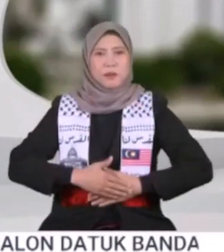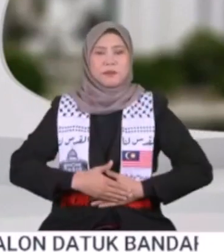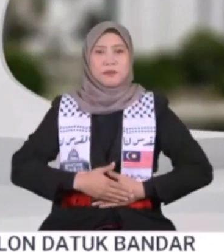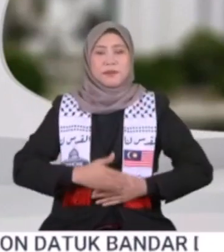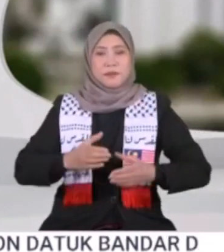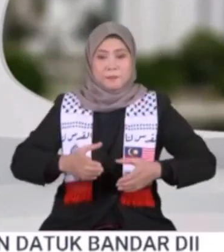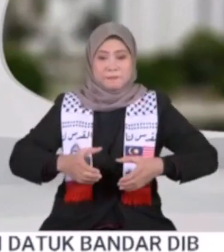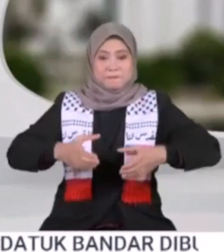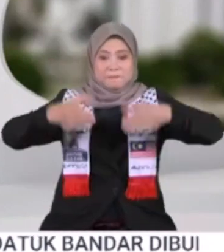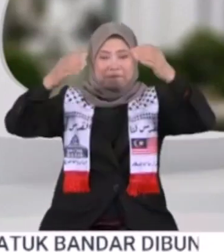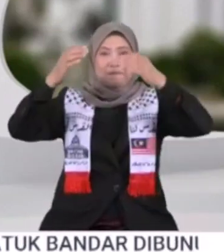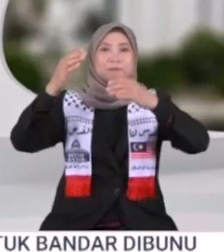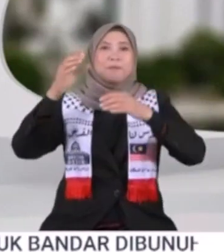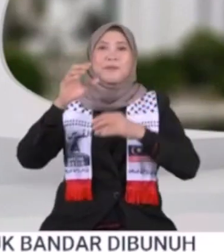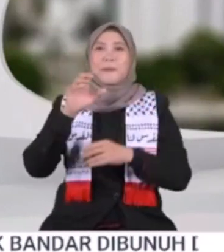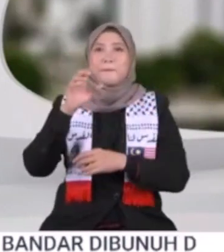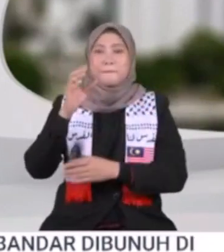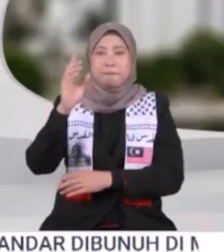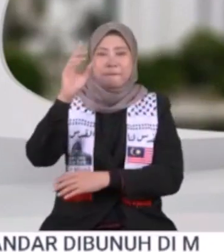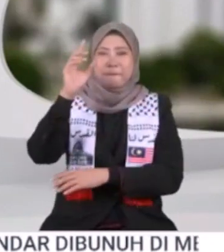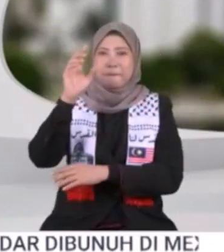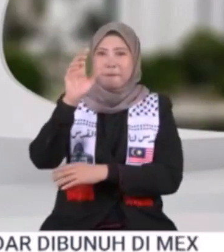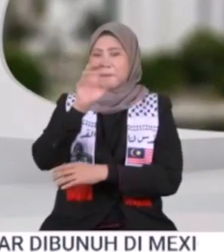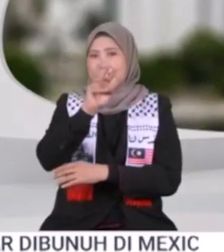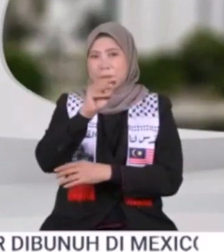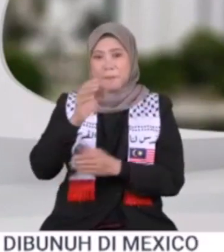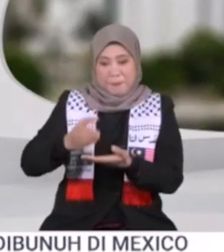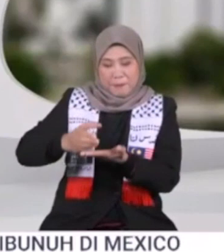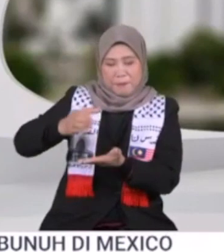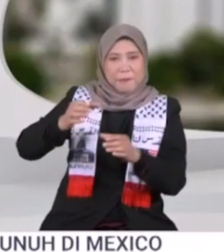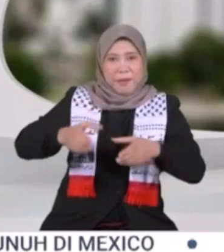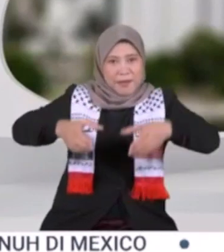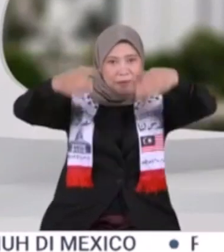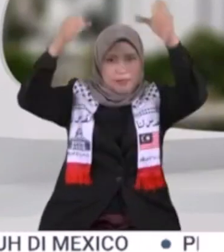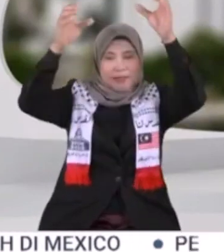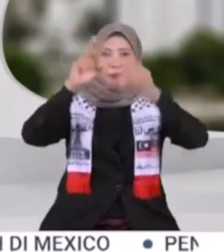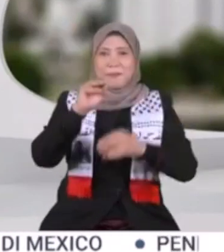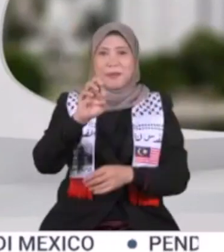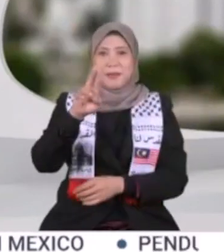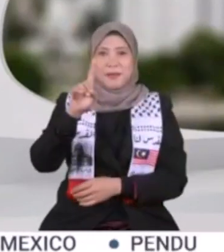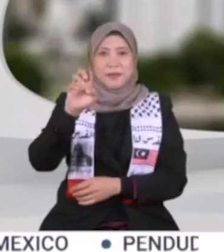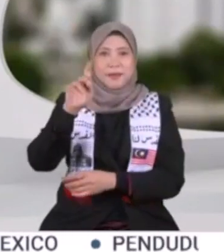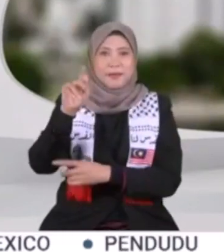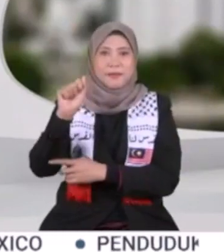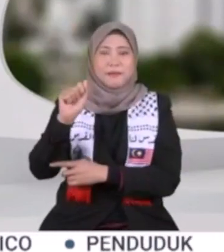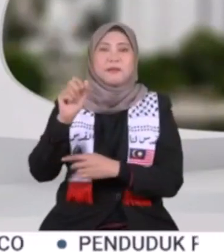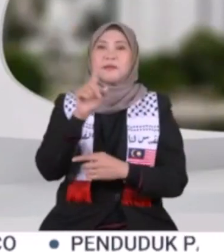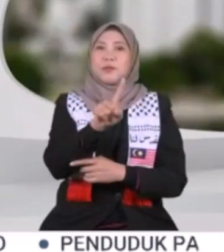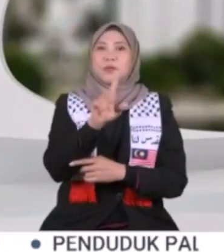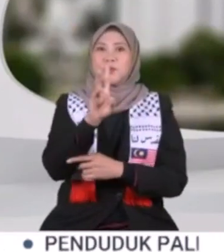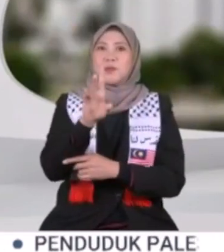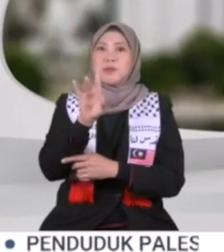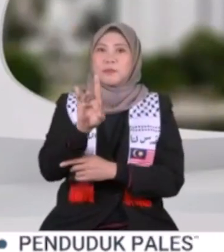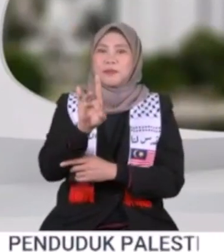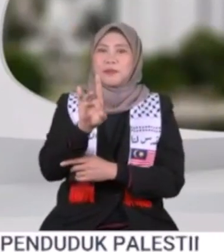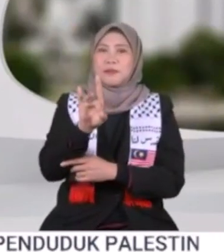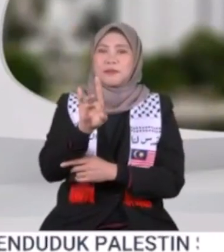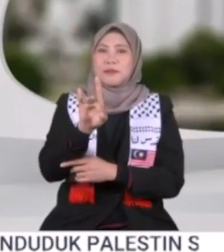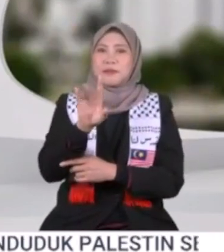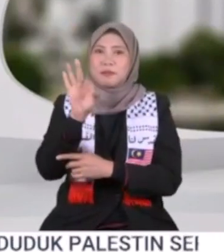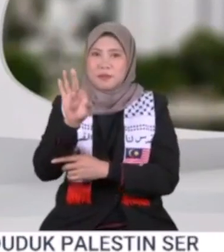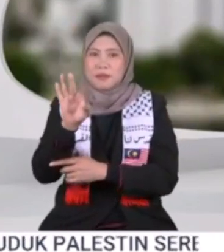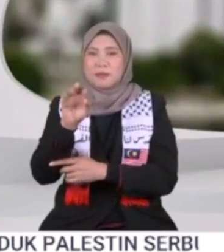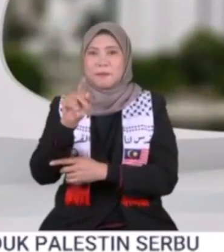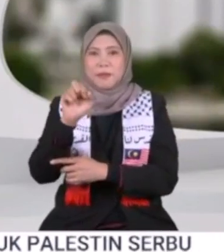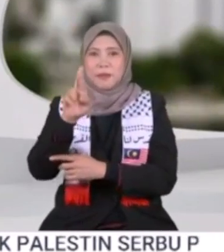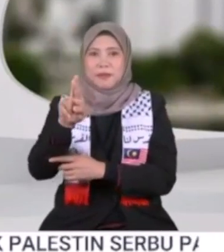Menara Merdeka 118. Menara Merdeka yang memiliki ketinggian 678.9 meter